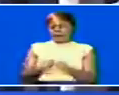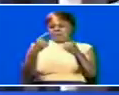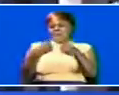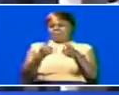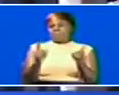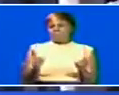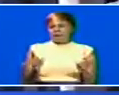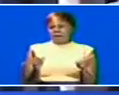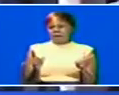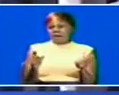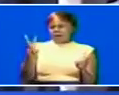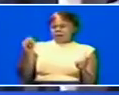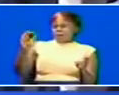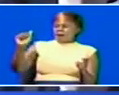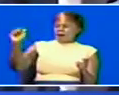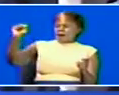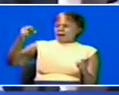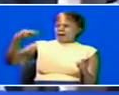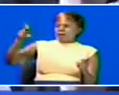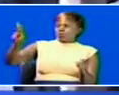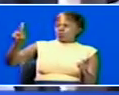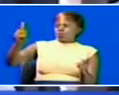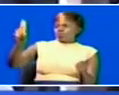lakini Mashuru sub county